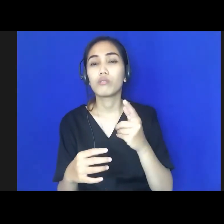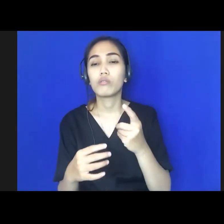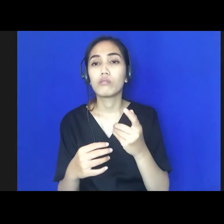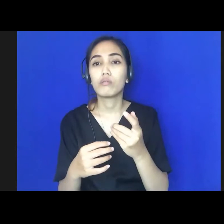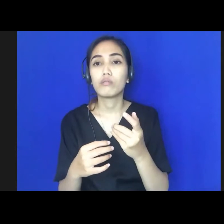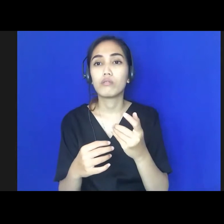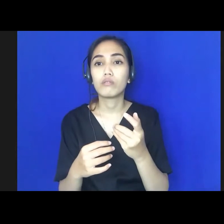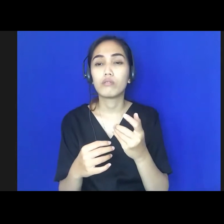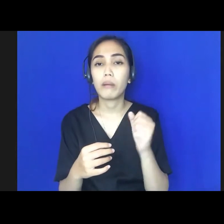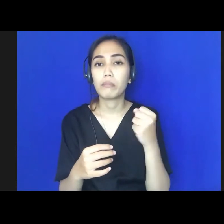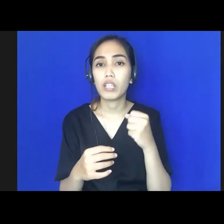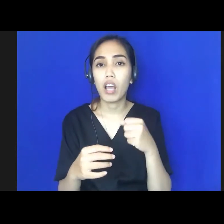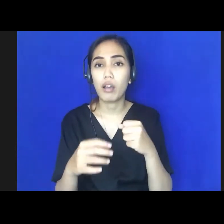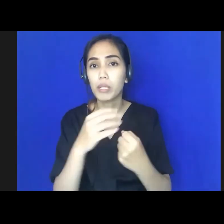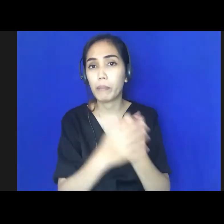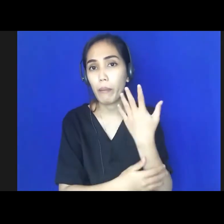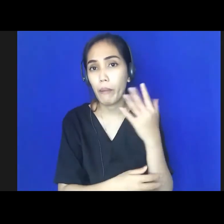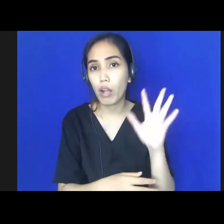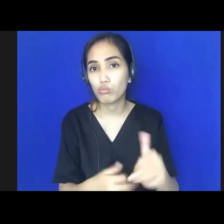diterapkan oleh pemerintah Indonesia melalui